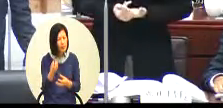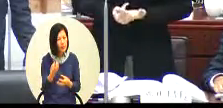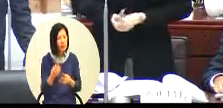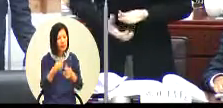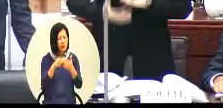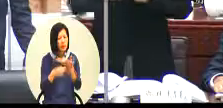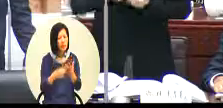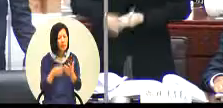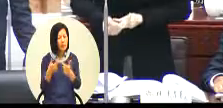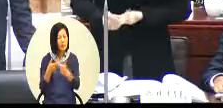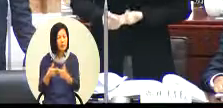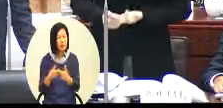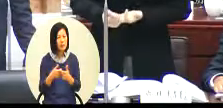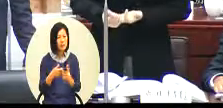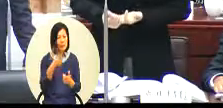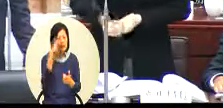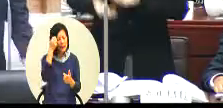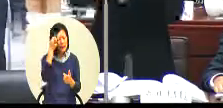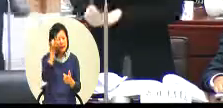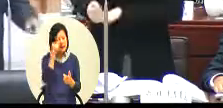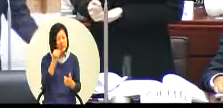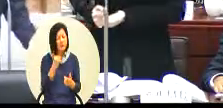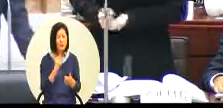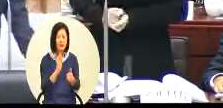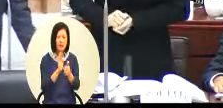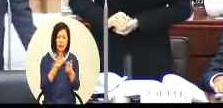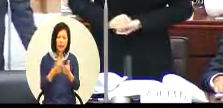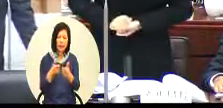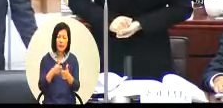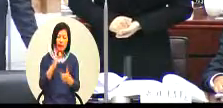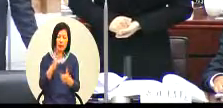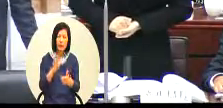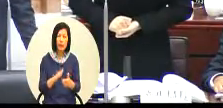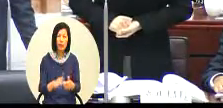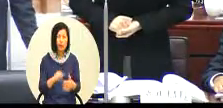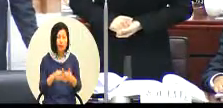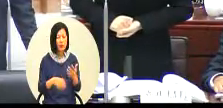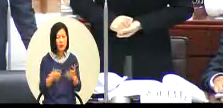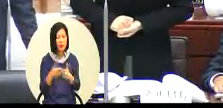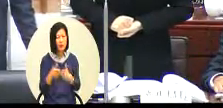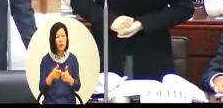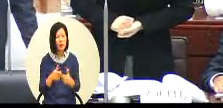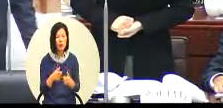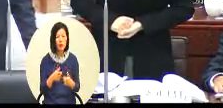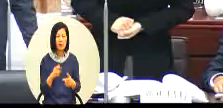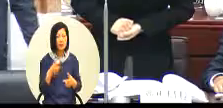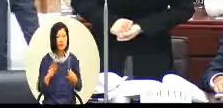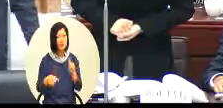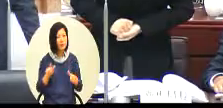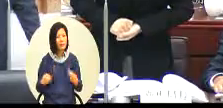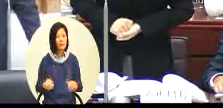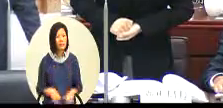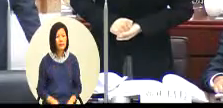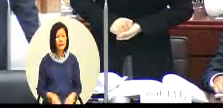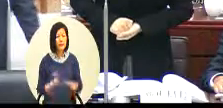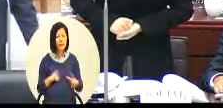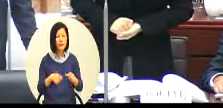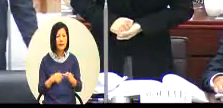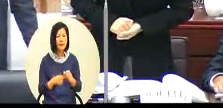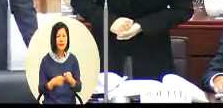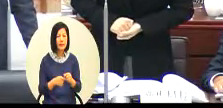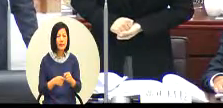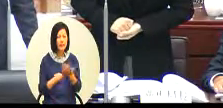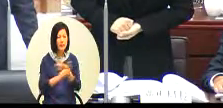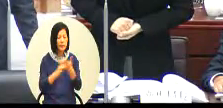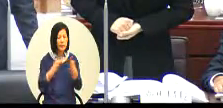天数符合，有些是服务项目符合。 好，那我再请教你，现在来讲的话，以今年我们高雄市在示范当